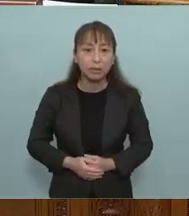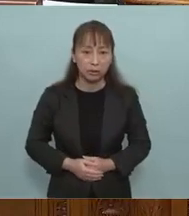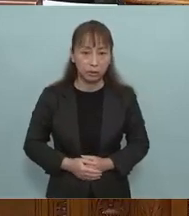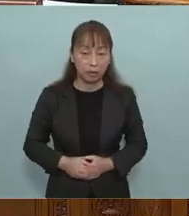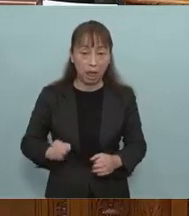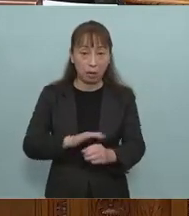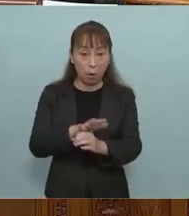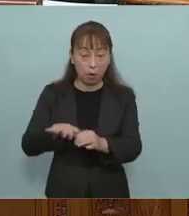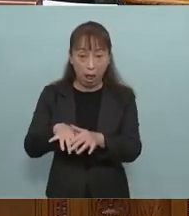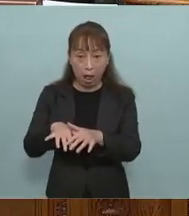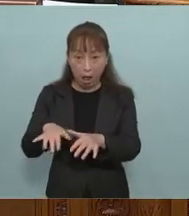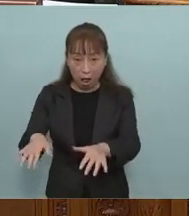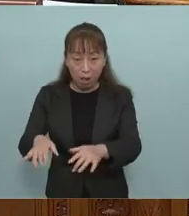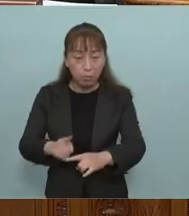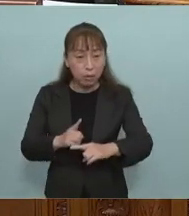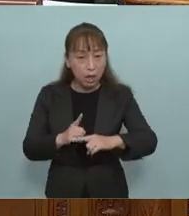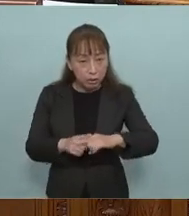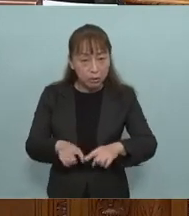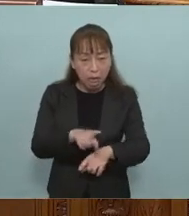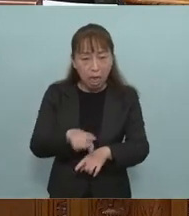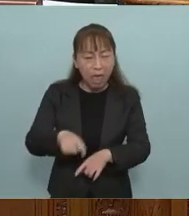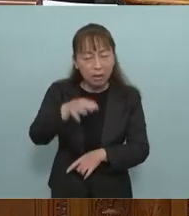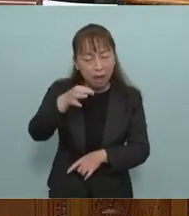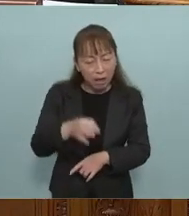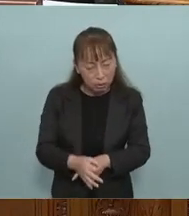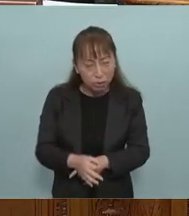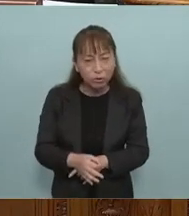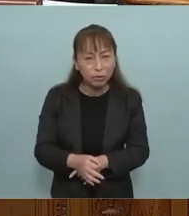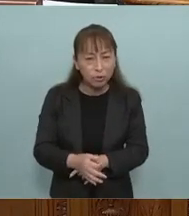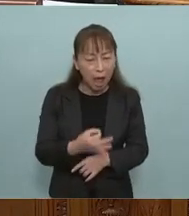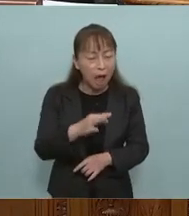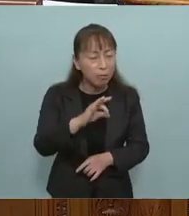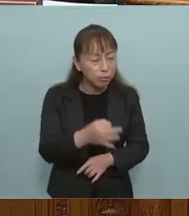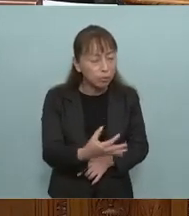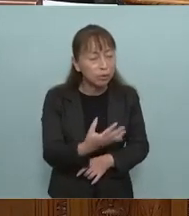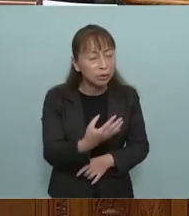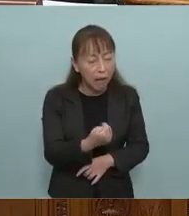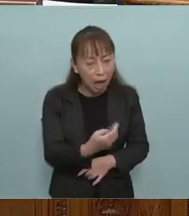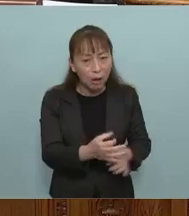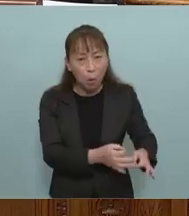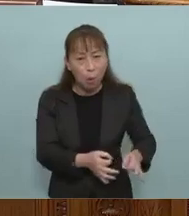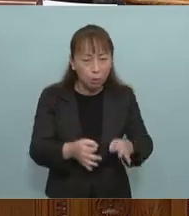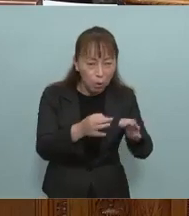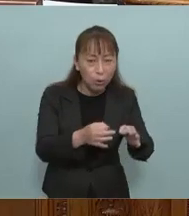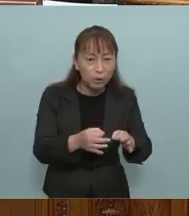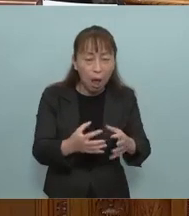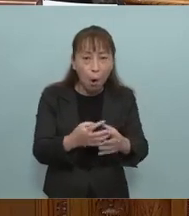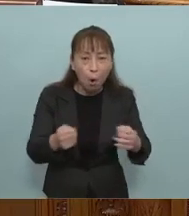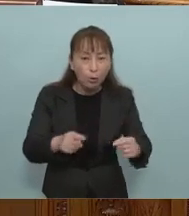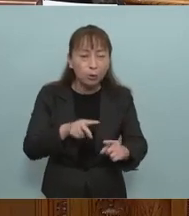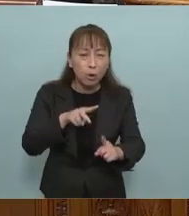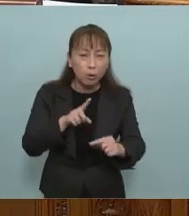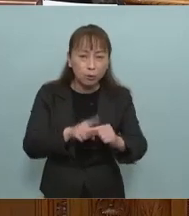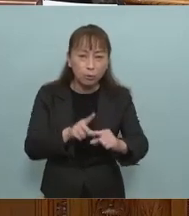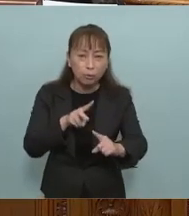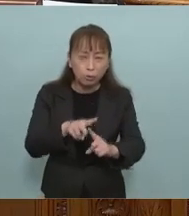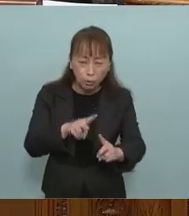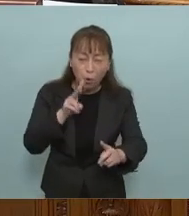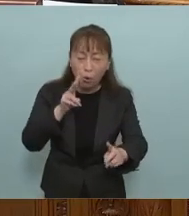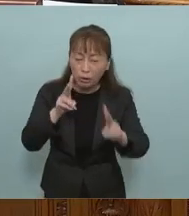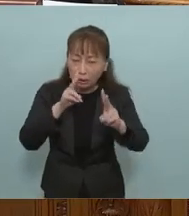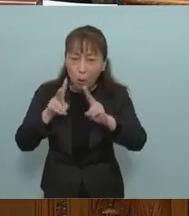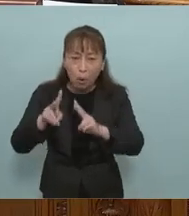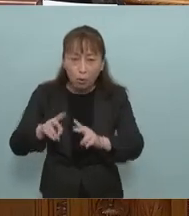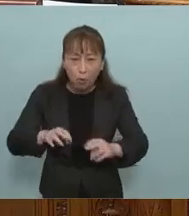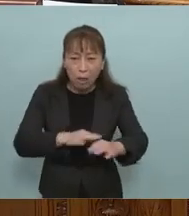コロナ禍に加え、円安、原油、物価高騰の影響で、多くの中小企業が厳しい経営環境にあ